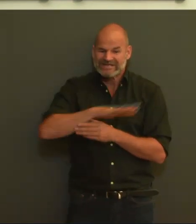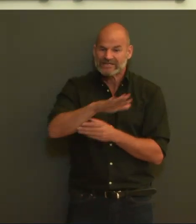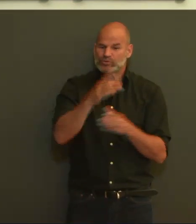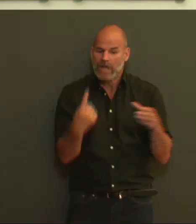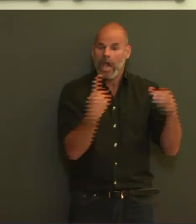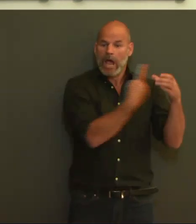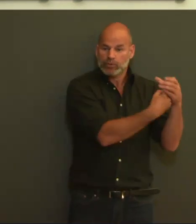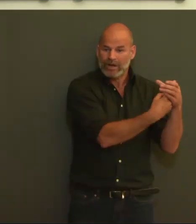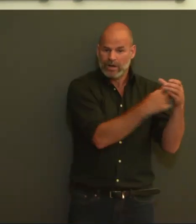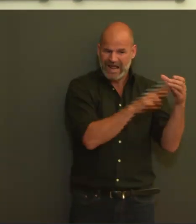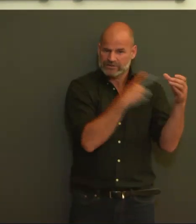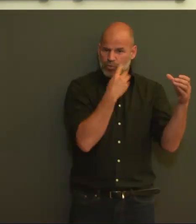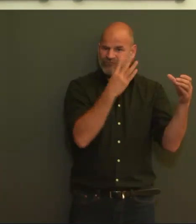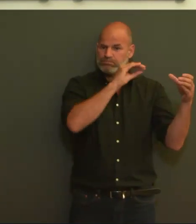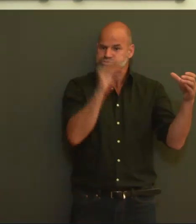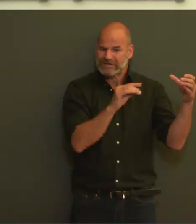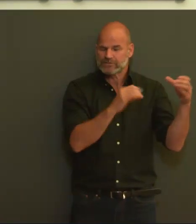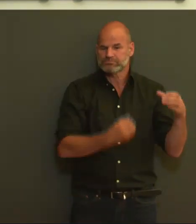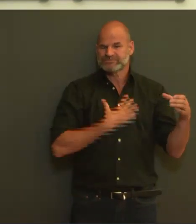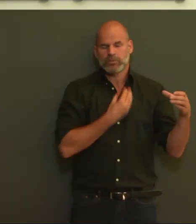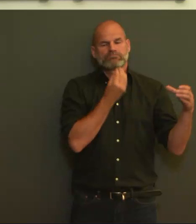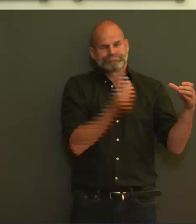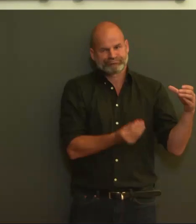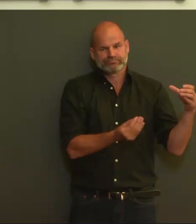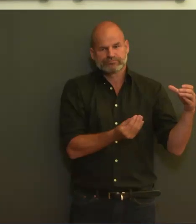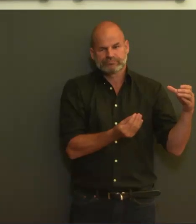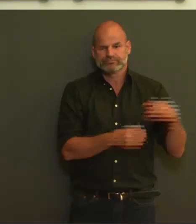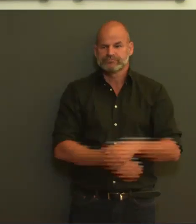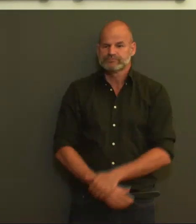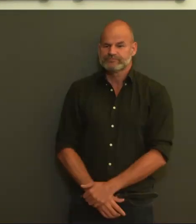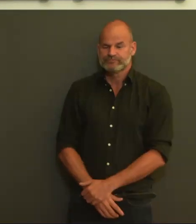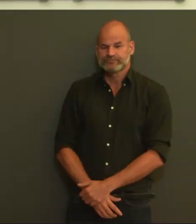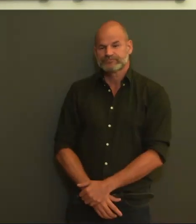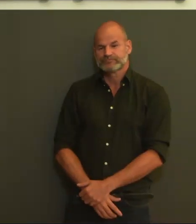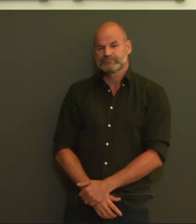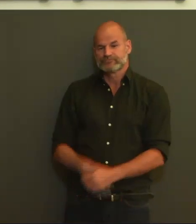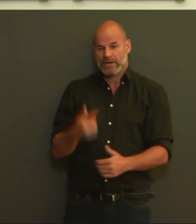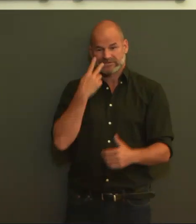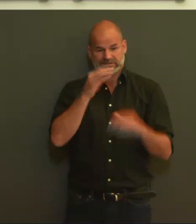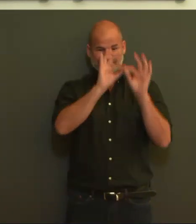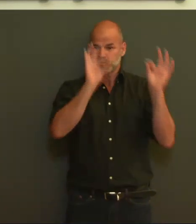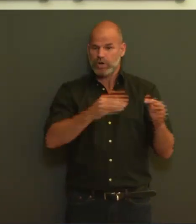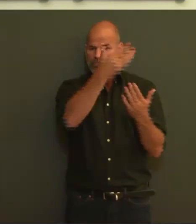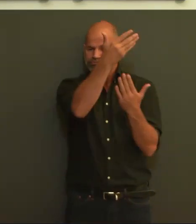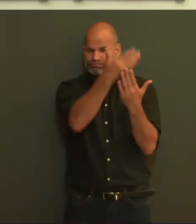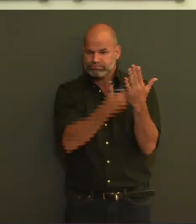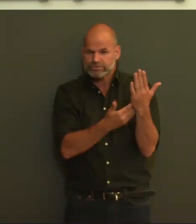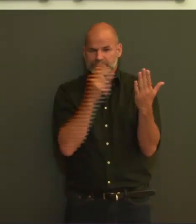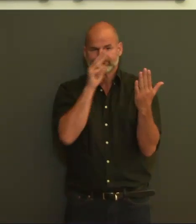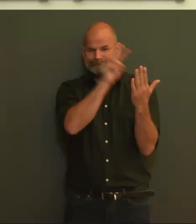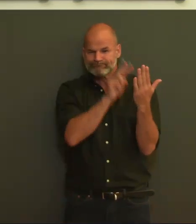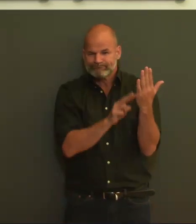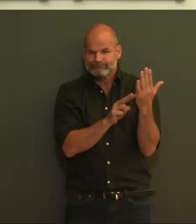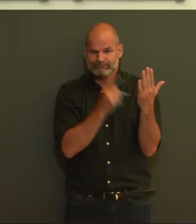op school erg laag is. Om een idee te geven, in de thuissituatie weten we dat een patiënt